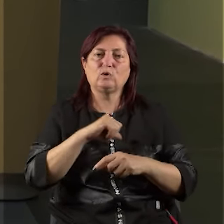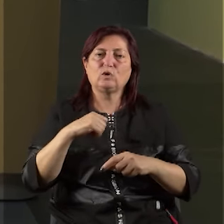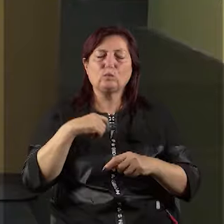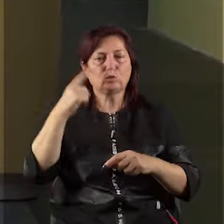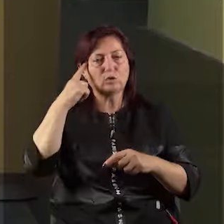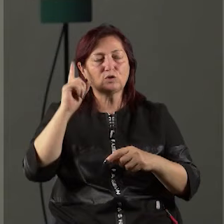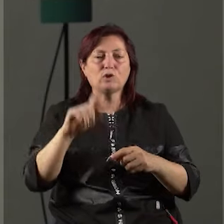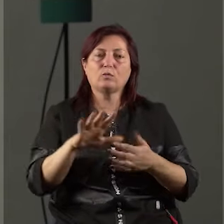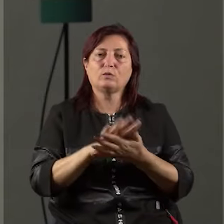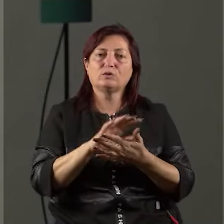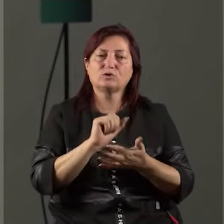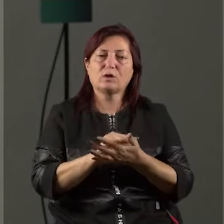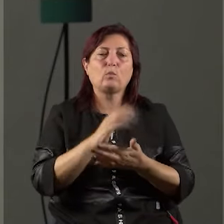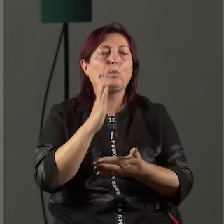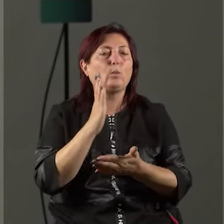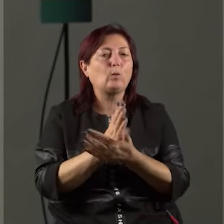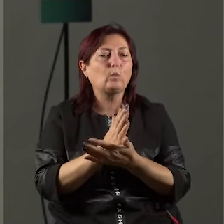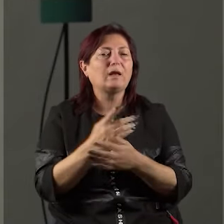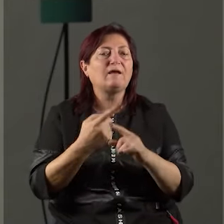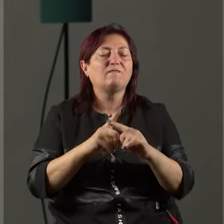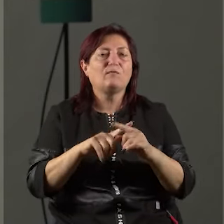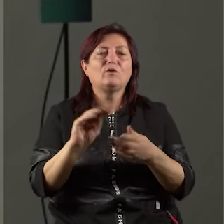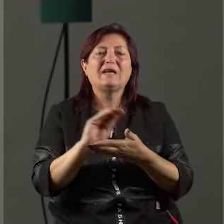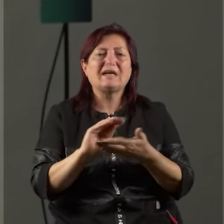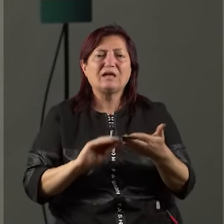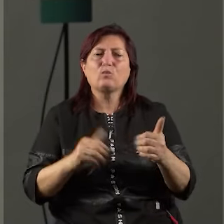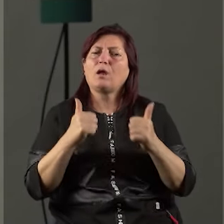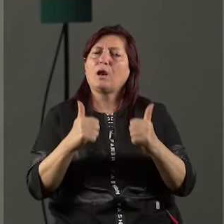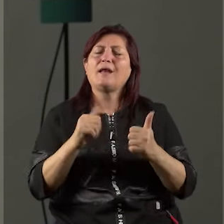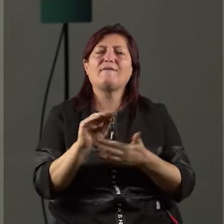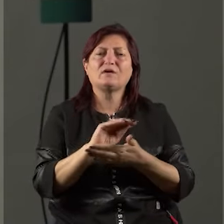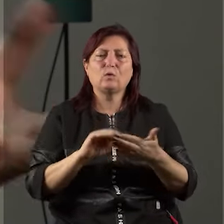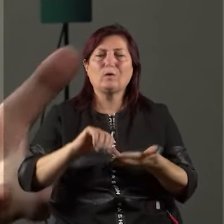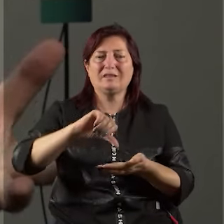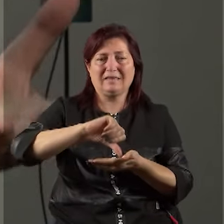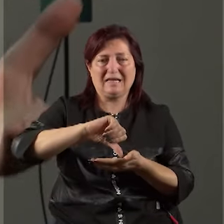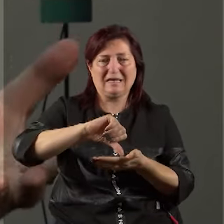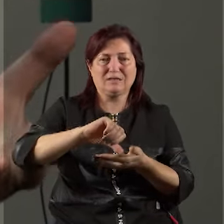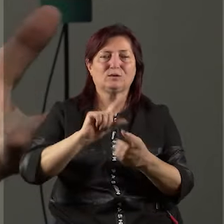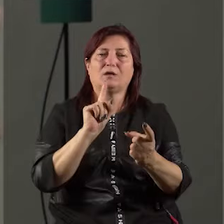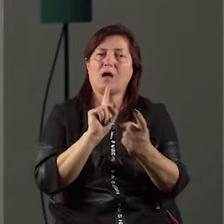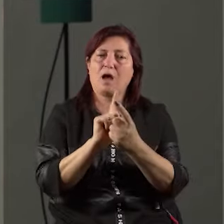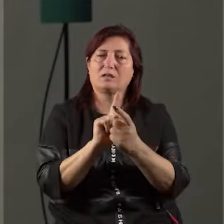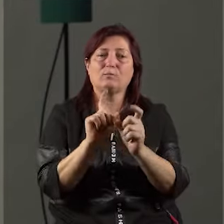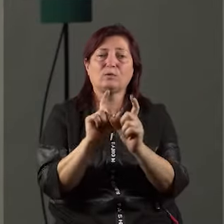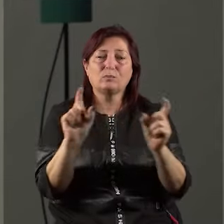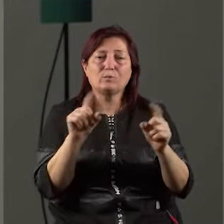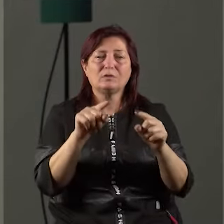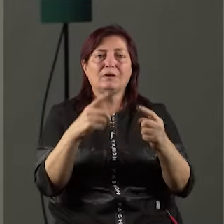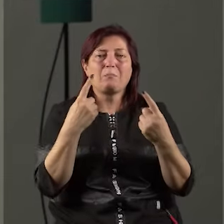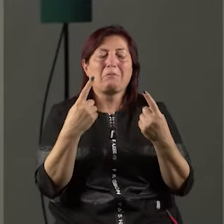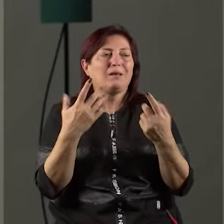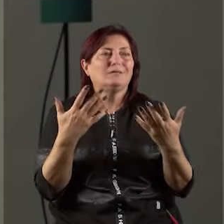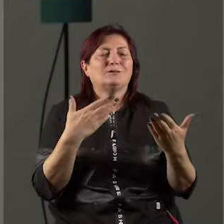ճանաչողական նշանակություն ունի, որևէ գրողի, լավ գրողի ներկայություն հանդիպում դպրոցում, դա մի